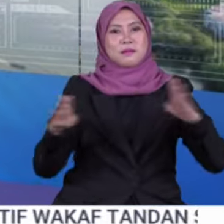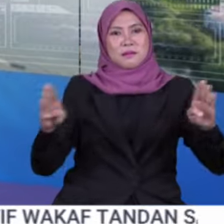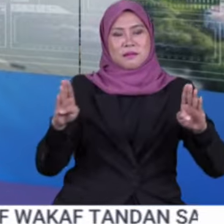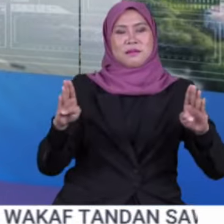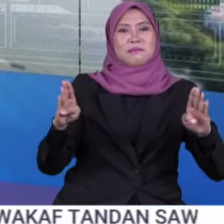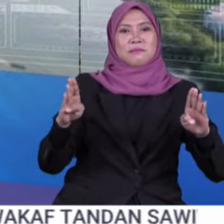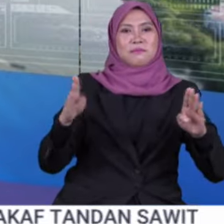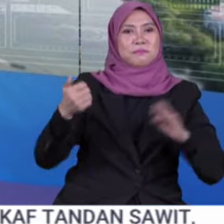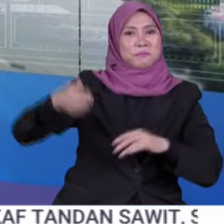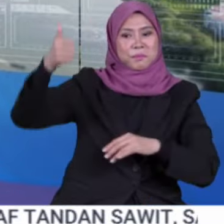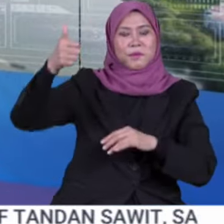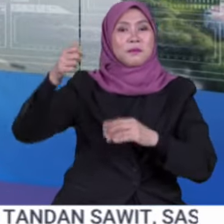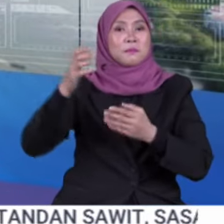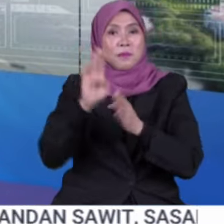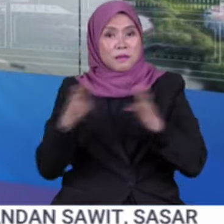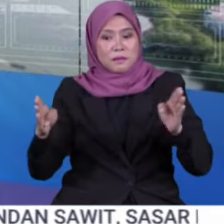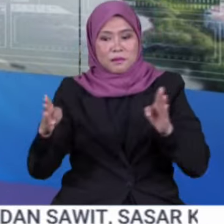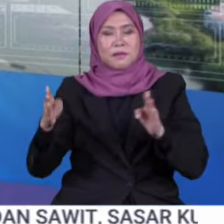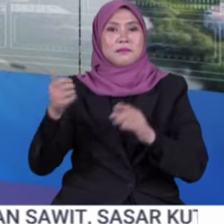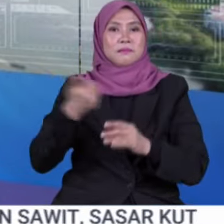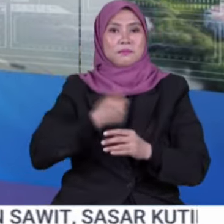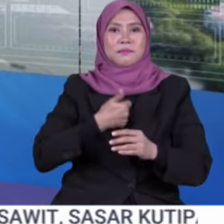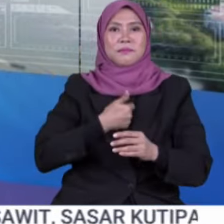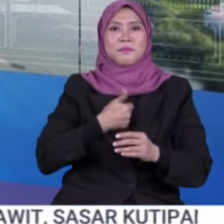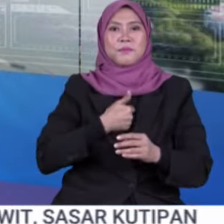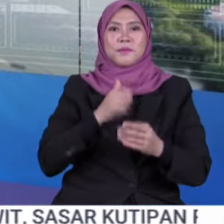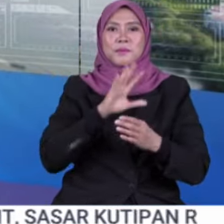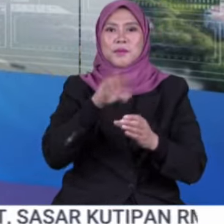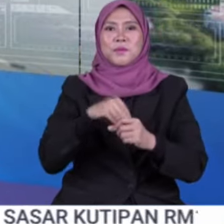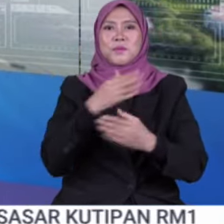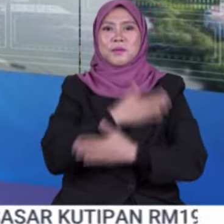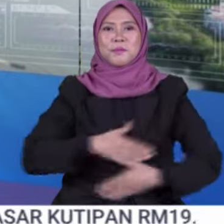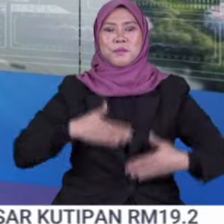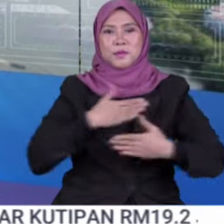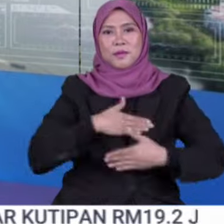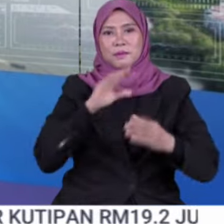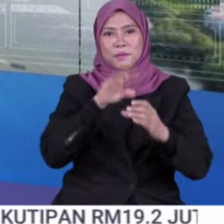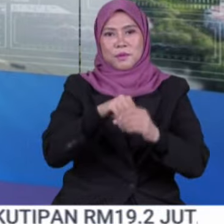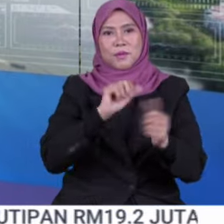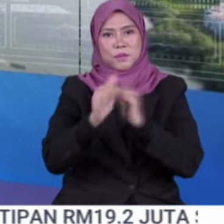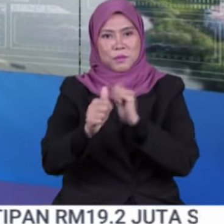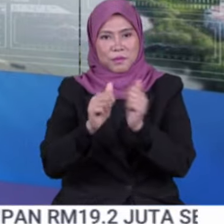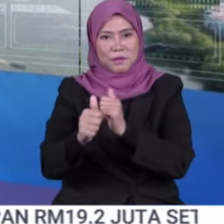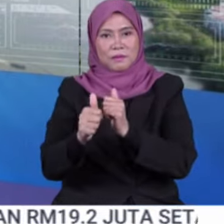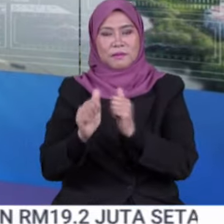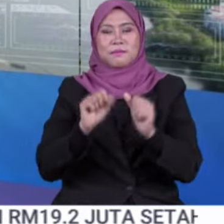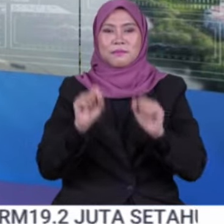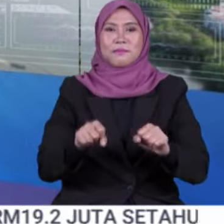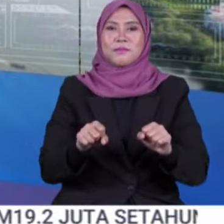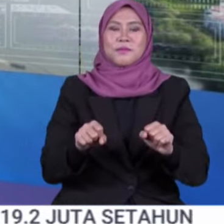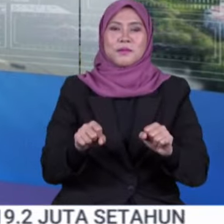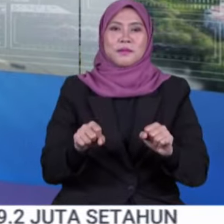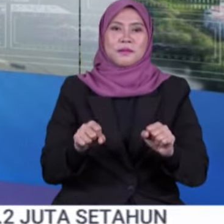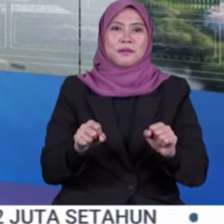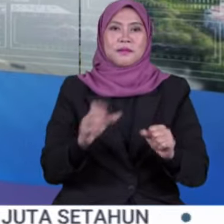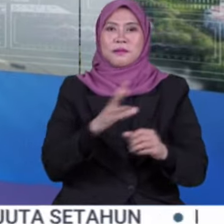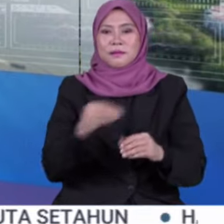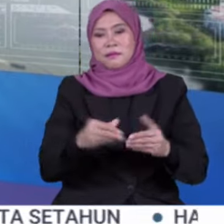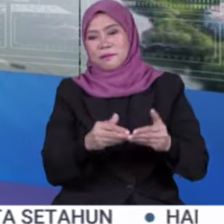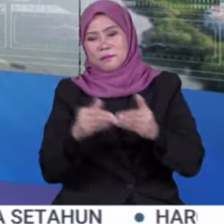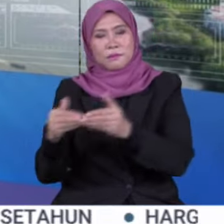kerana penerapan bahasa ibunda melalui seni hiburan termasuk pertandingan Sugandoi membolehkan mereka memperhebat dan